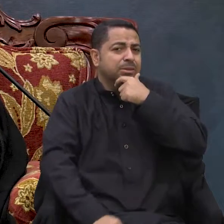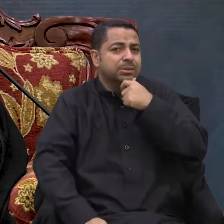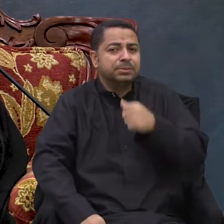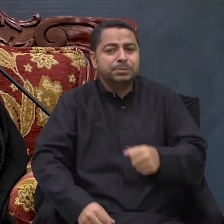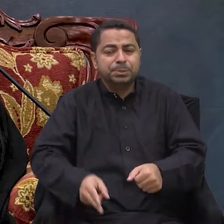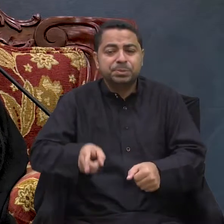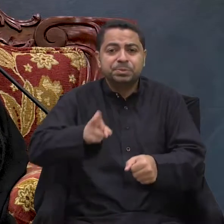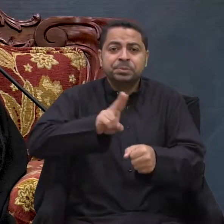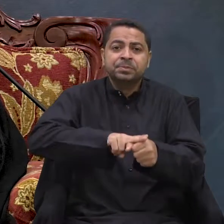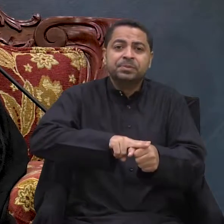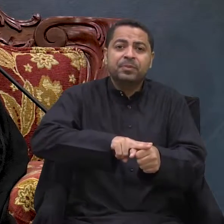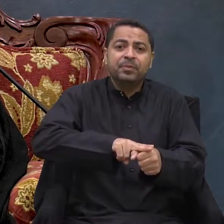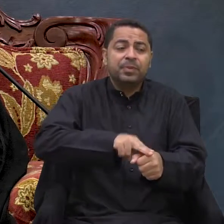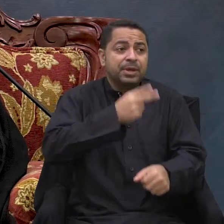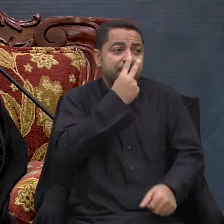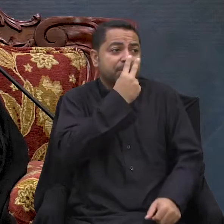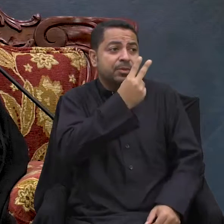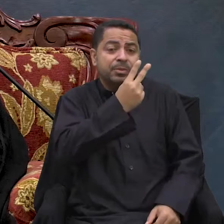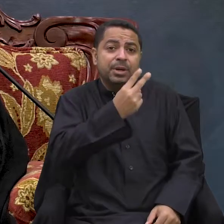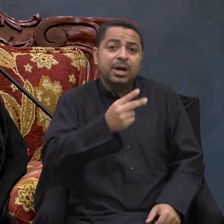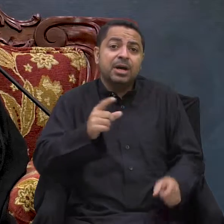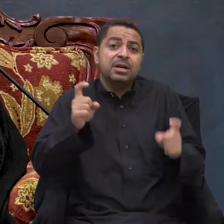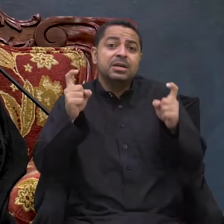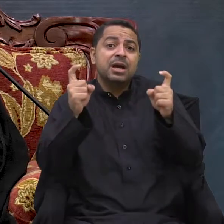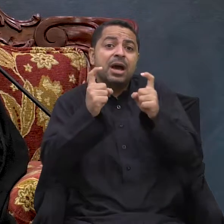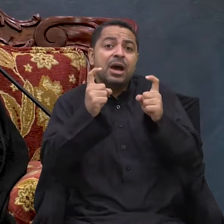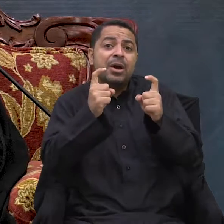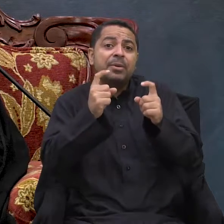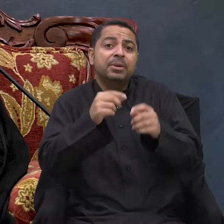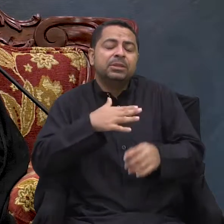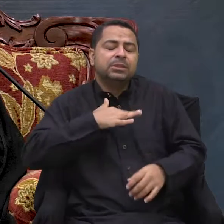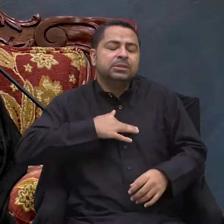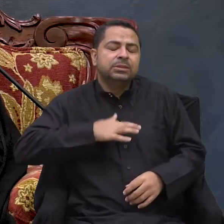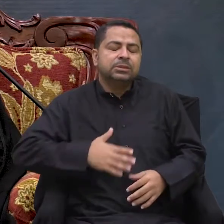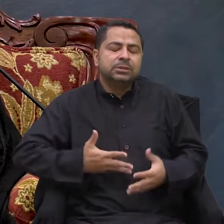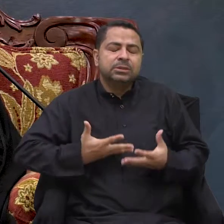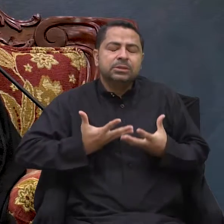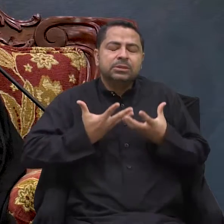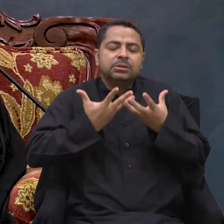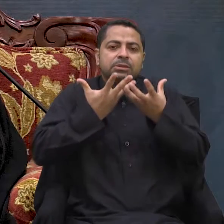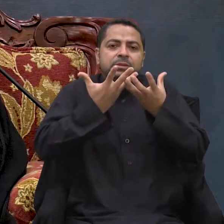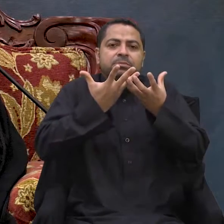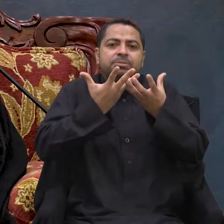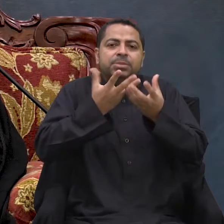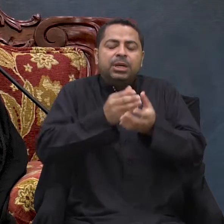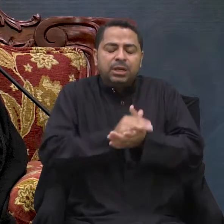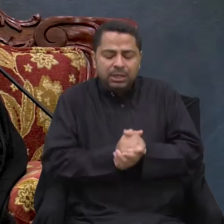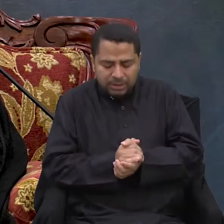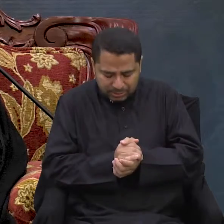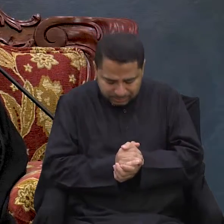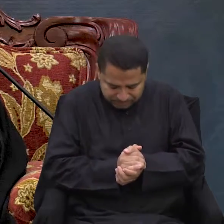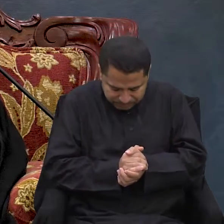فانتظى للذب عنهم مرهف الحد لموع،